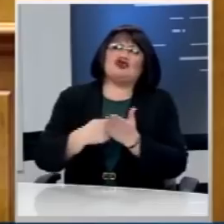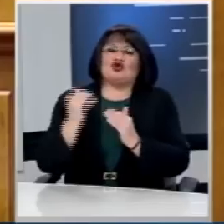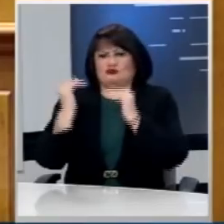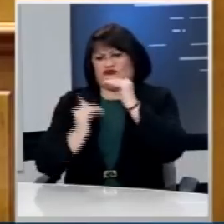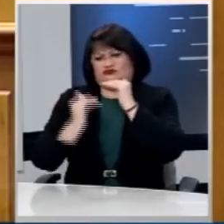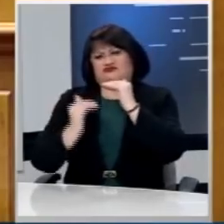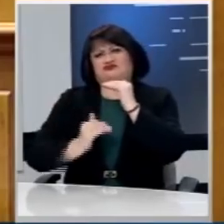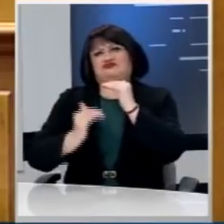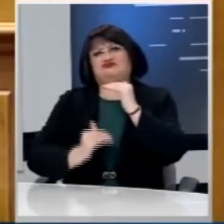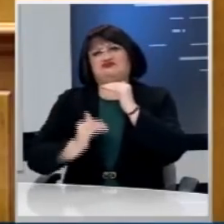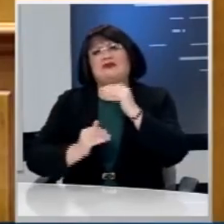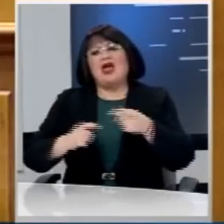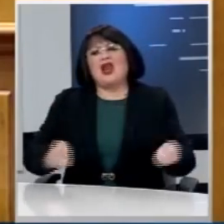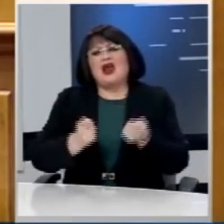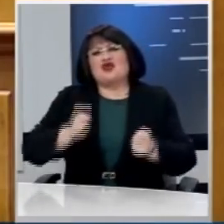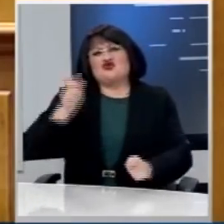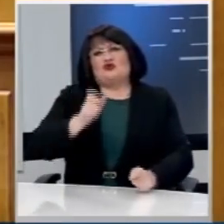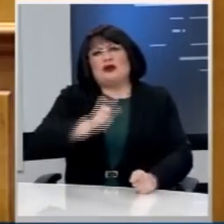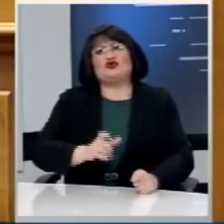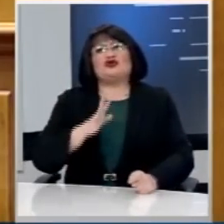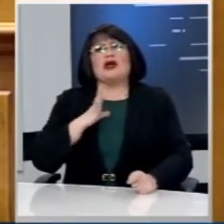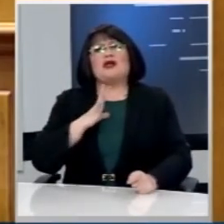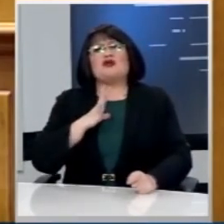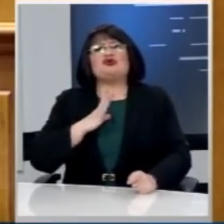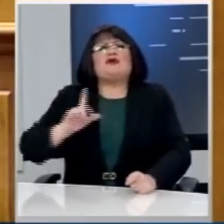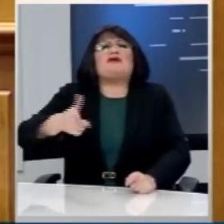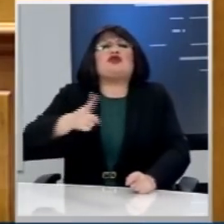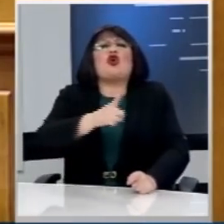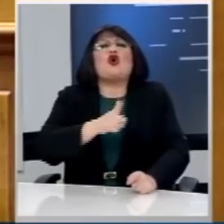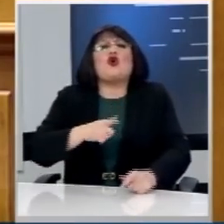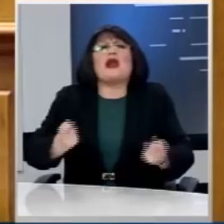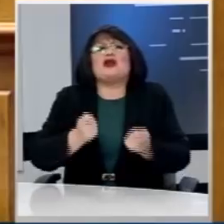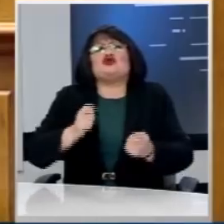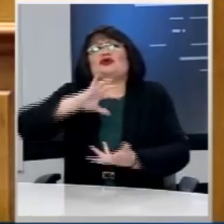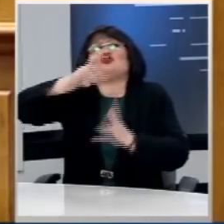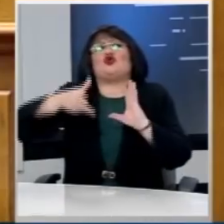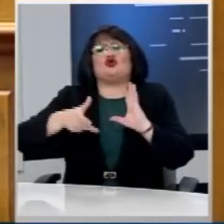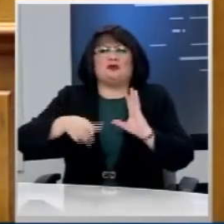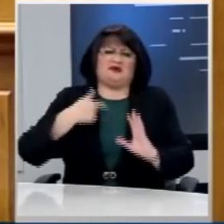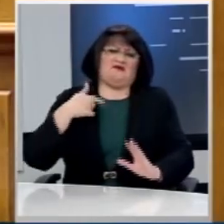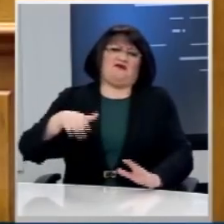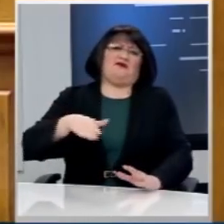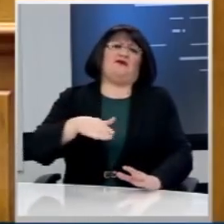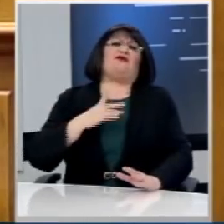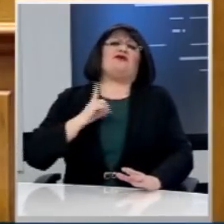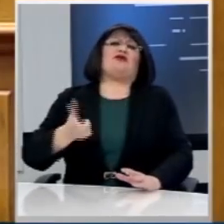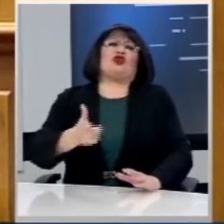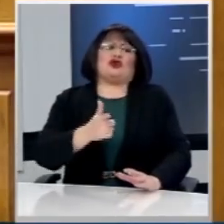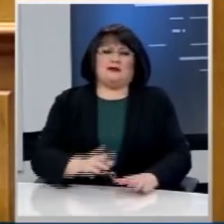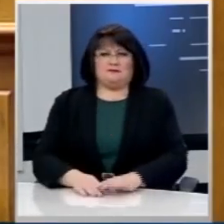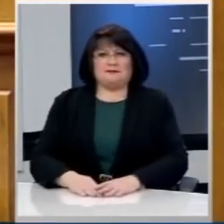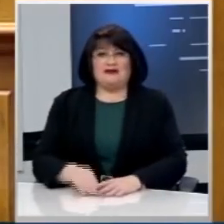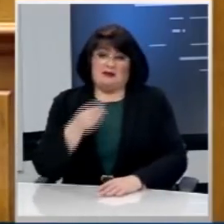κάτω και έκανε τον εργαζόμενο στην Ελλάδα από τους φτωχότερους εργαζόμενους στον κόσμο. Η πικρή